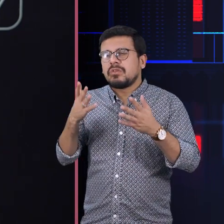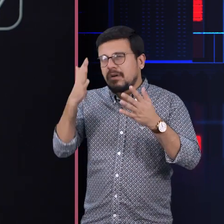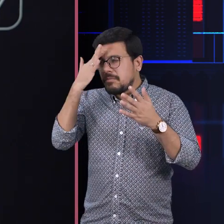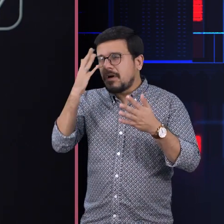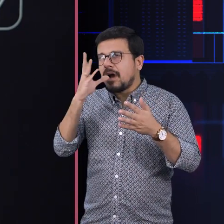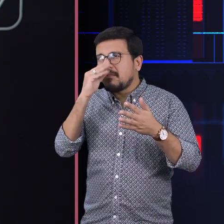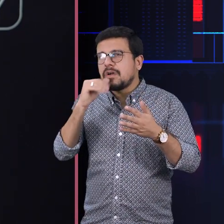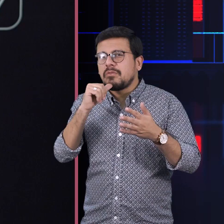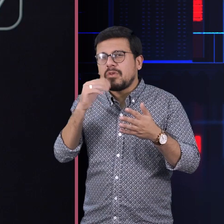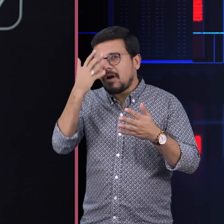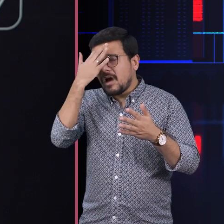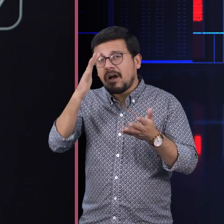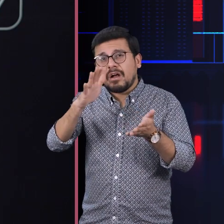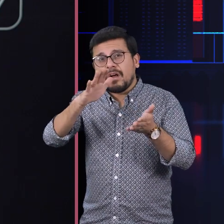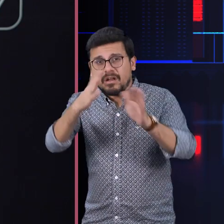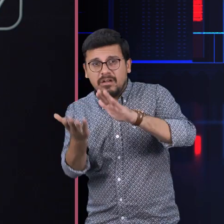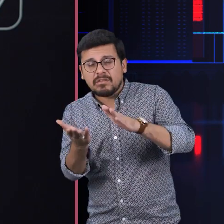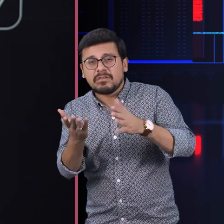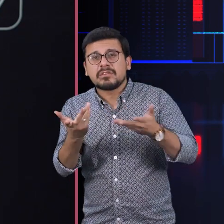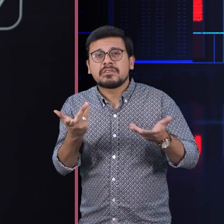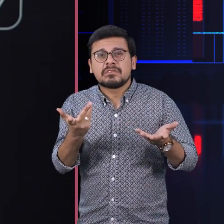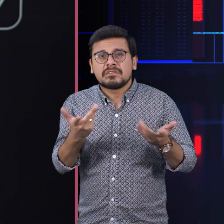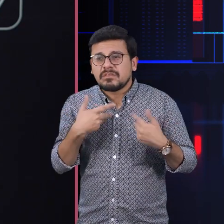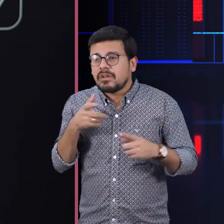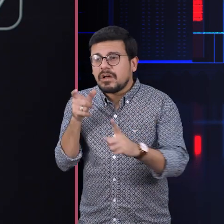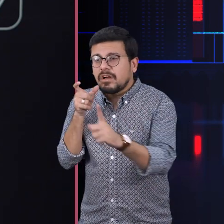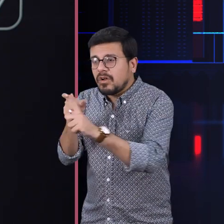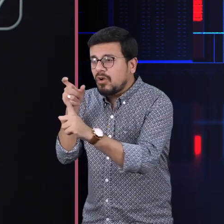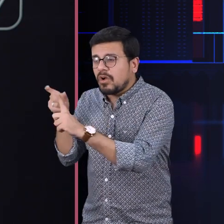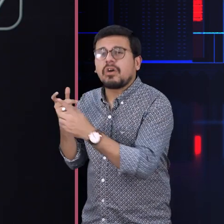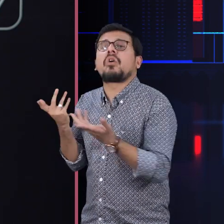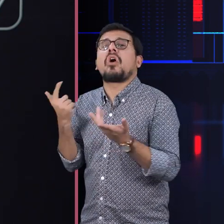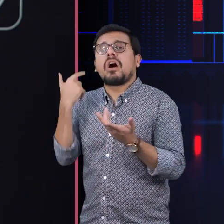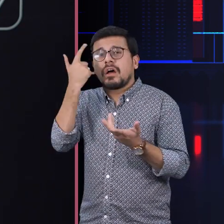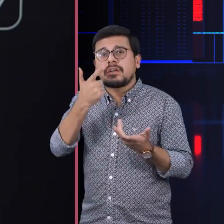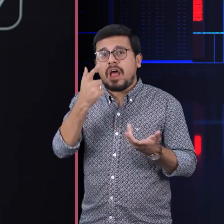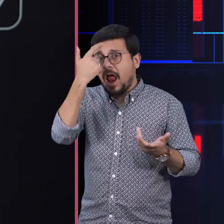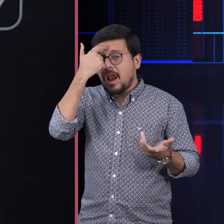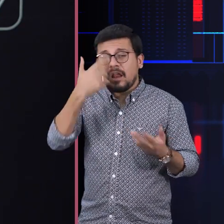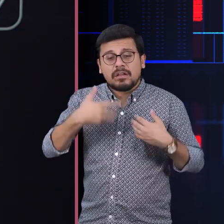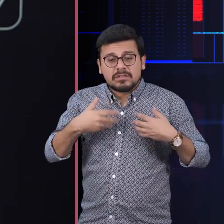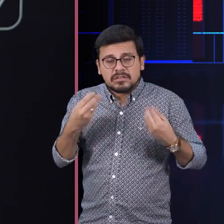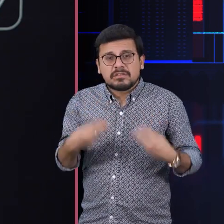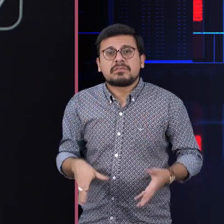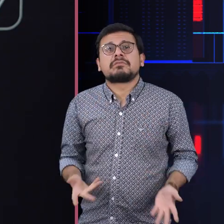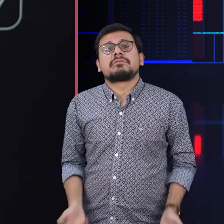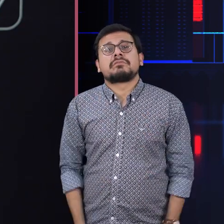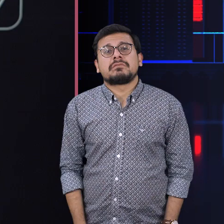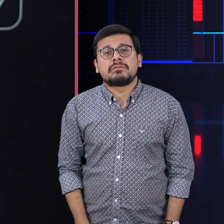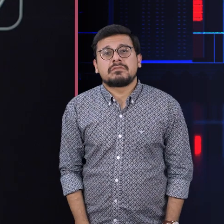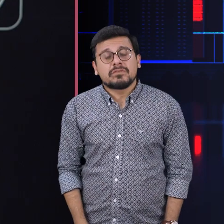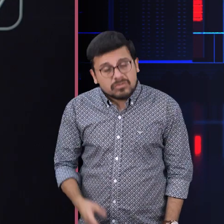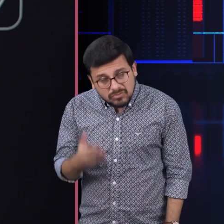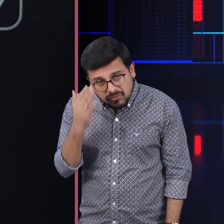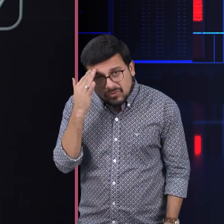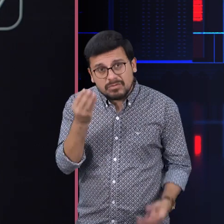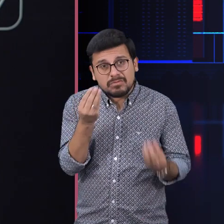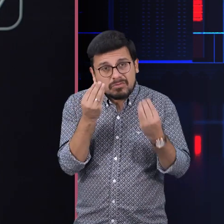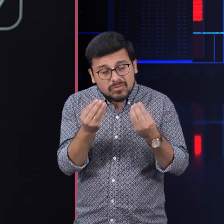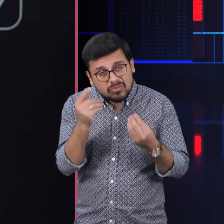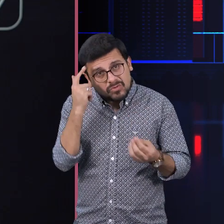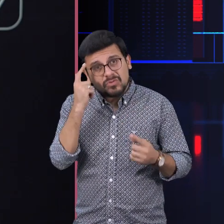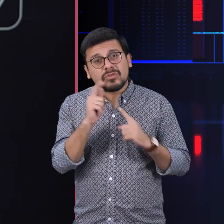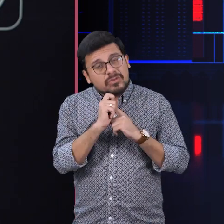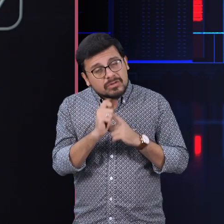ہے بات. آپ یہ بھی دیکھو, جیسے میں نے آپ کو بتایا کہ میں اپنے فل ٹائم رول میں بھی ہوں,